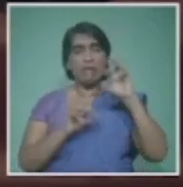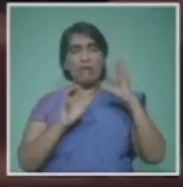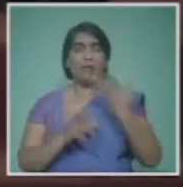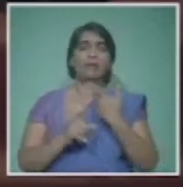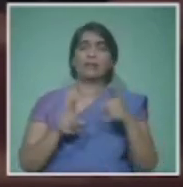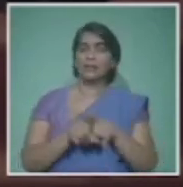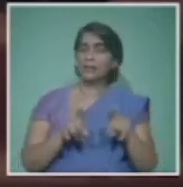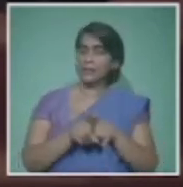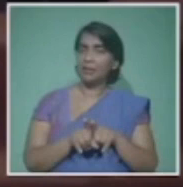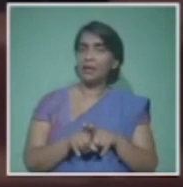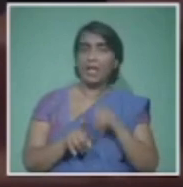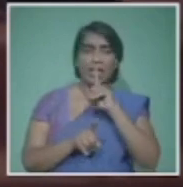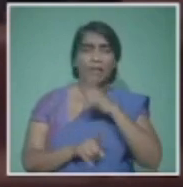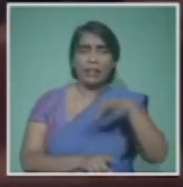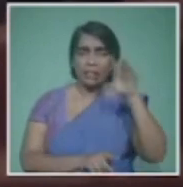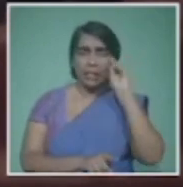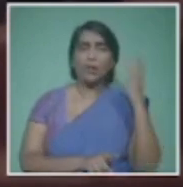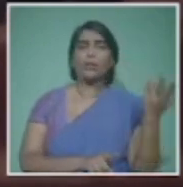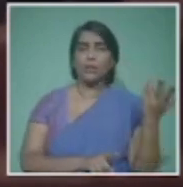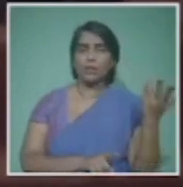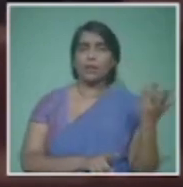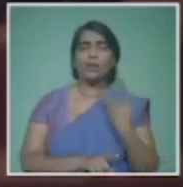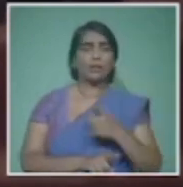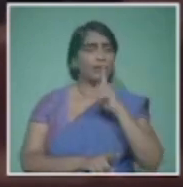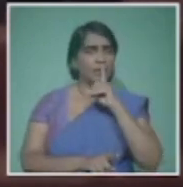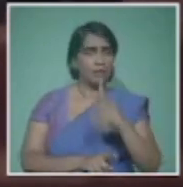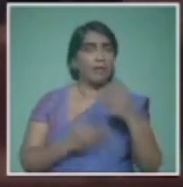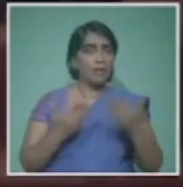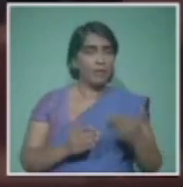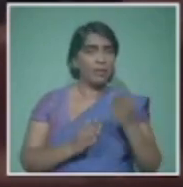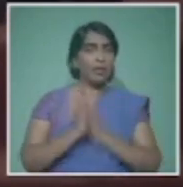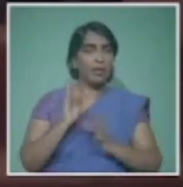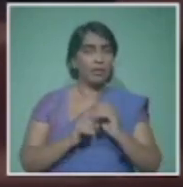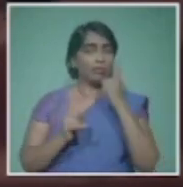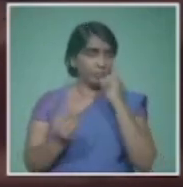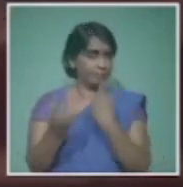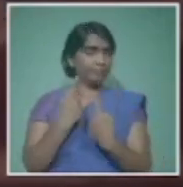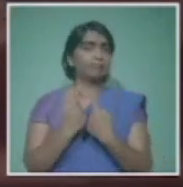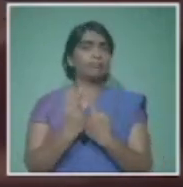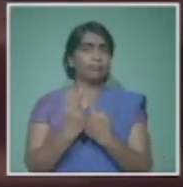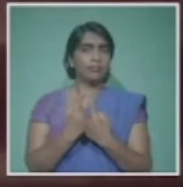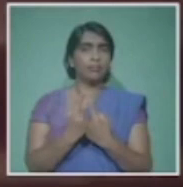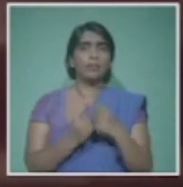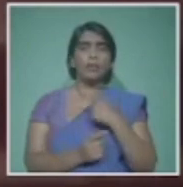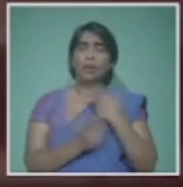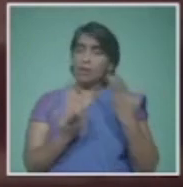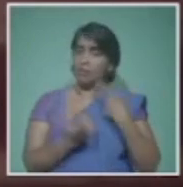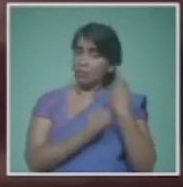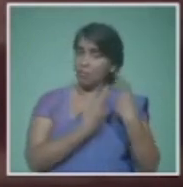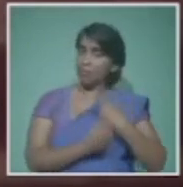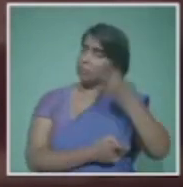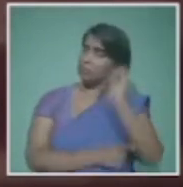හොයා ගන්නවා කියනවා අපිට තේරෙන්නේ නැහැ. මං ඉල්ලා සිටිනවා වර්තමාන ඇමතිගේ මේකට පරීක්ෂණයක් කරන්න. නැත්නම් අපි පරීක්ෂණයක්